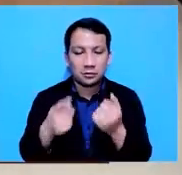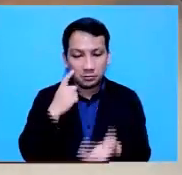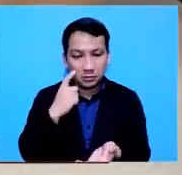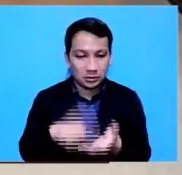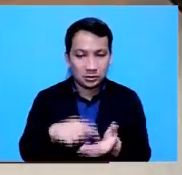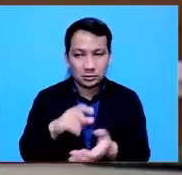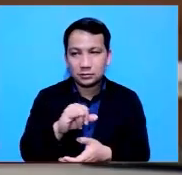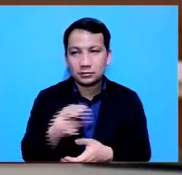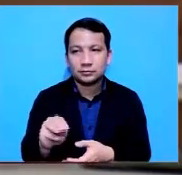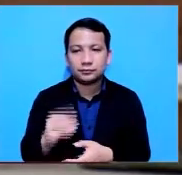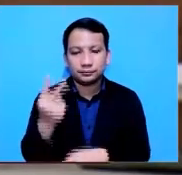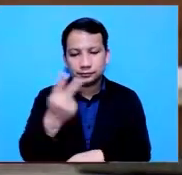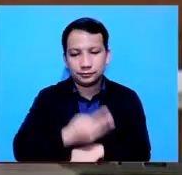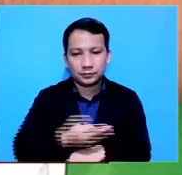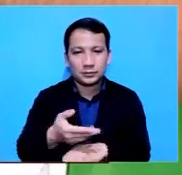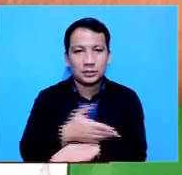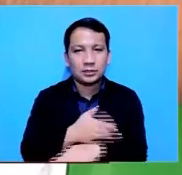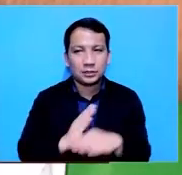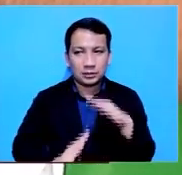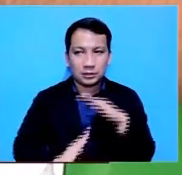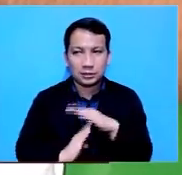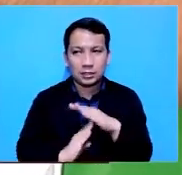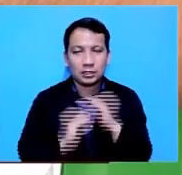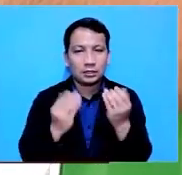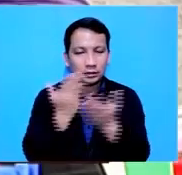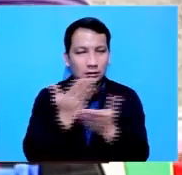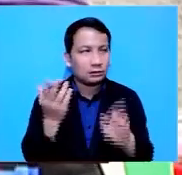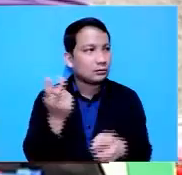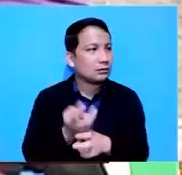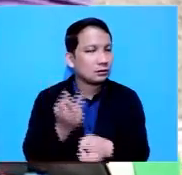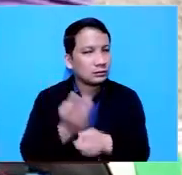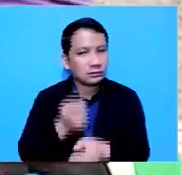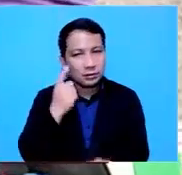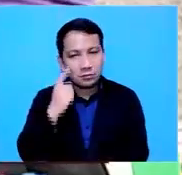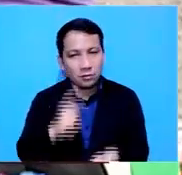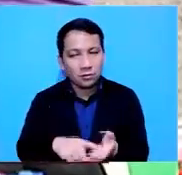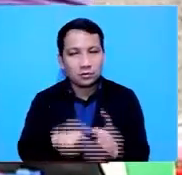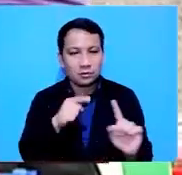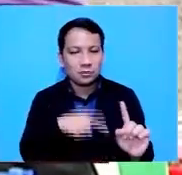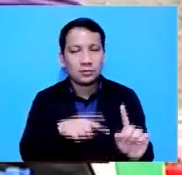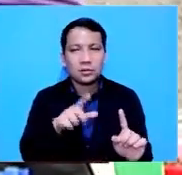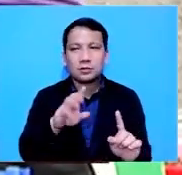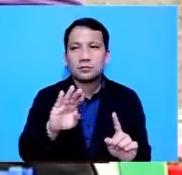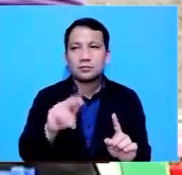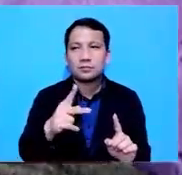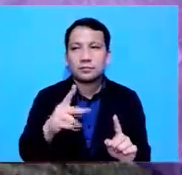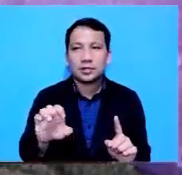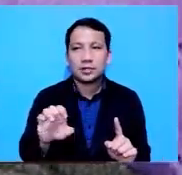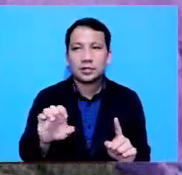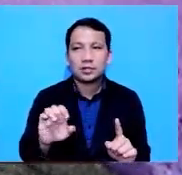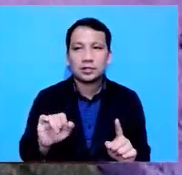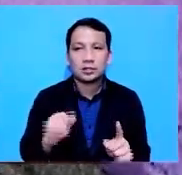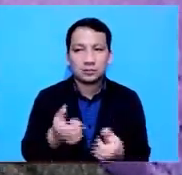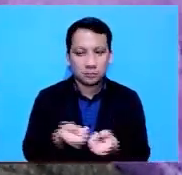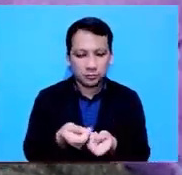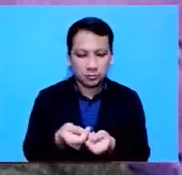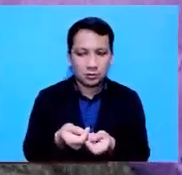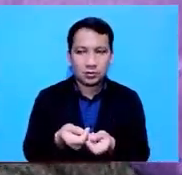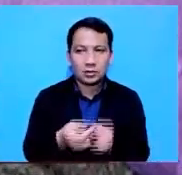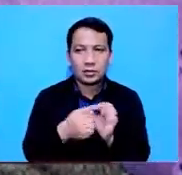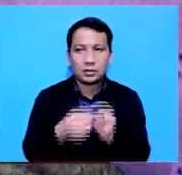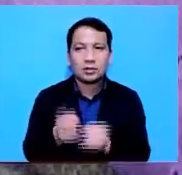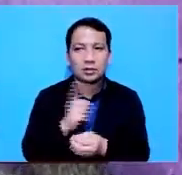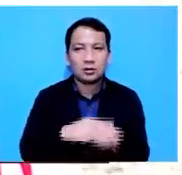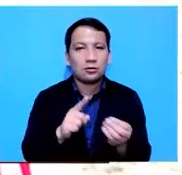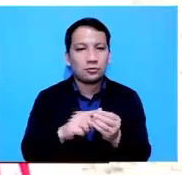Dalawang araw bago ang deadline, marami pa rin hirap mag-register. Gaya ni Aling Becky na dekipad ang cellphone. Bukod kasi sa walang internet